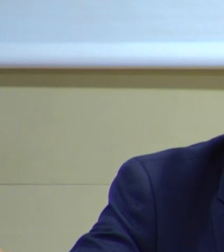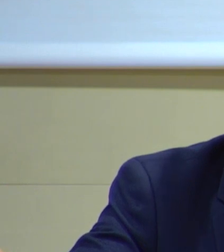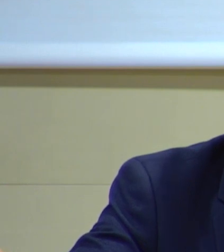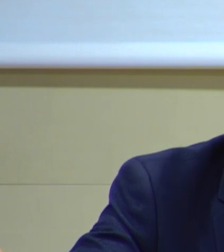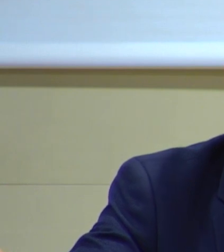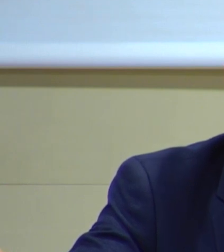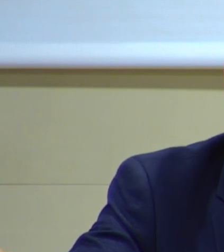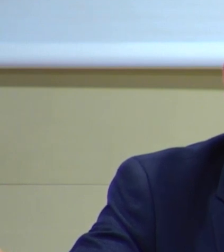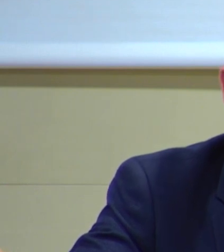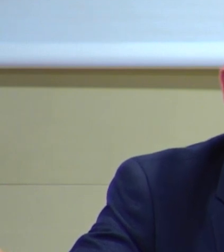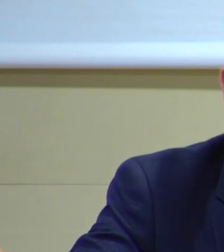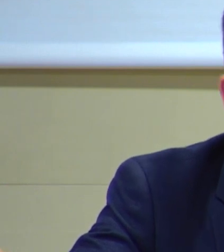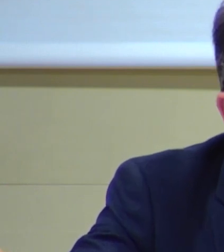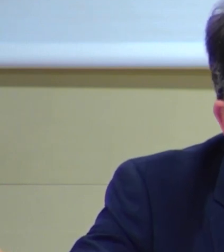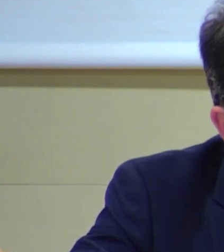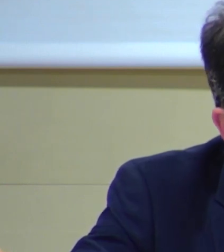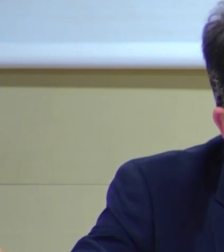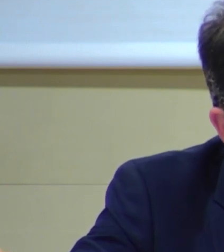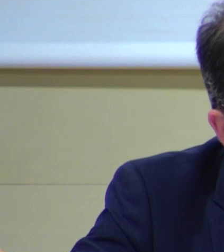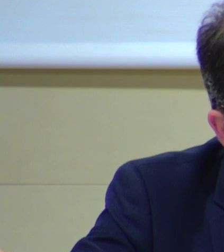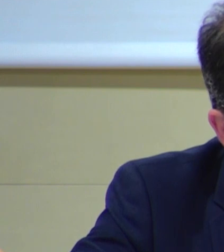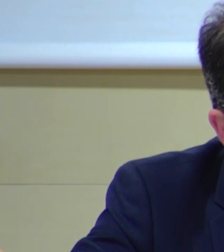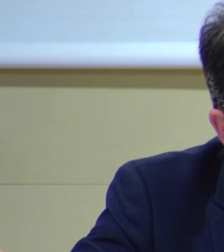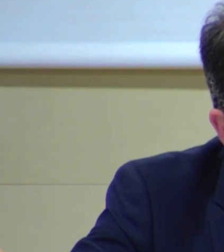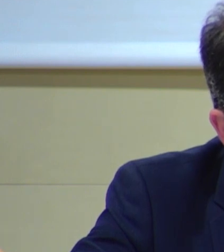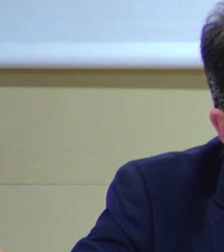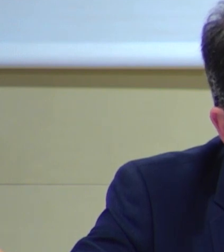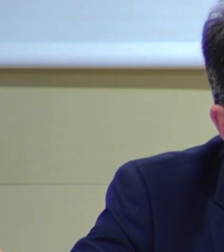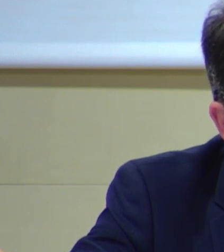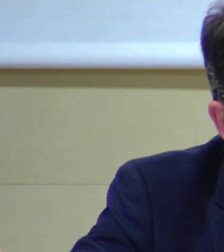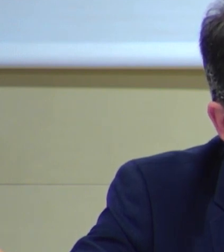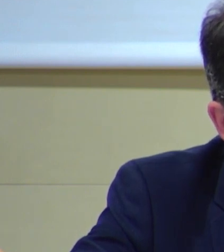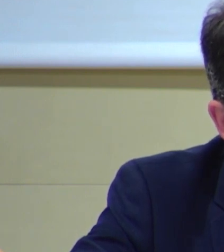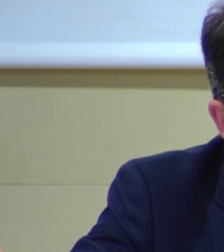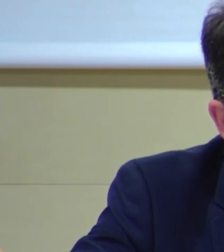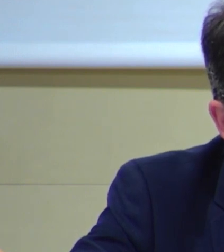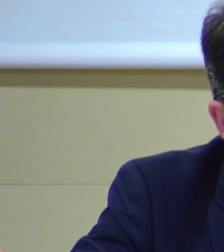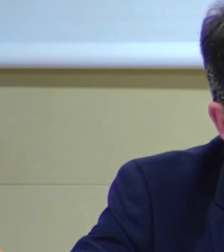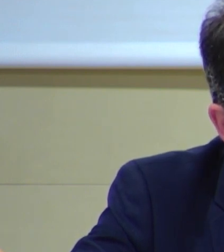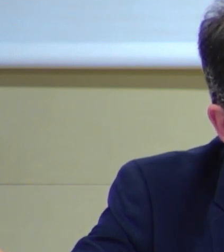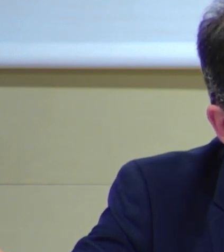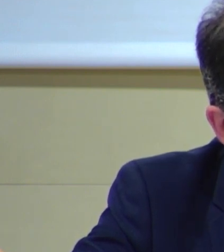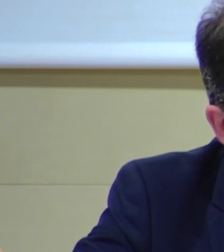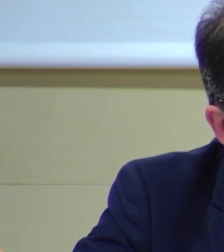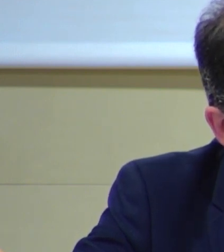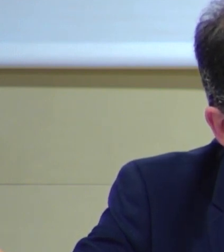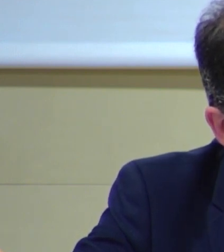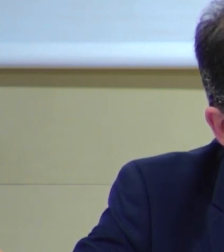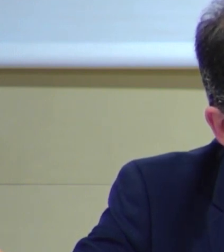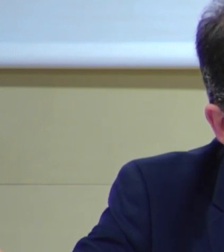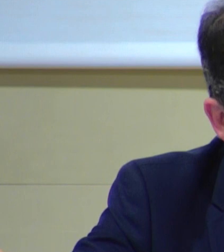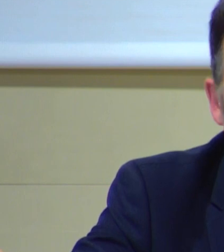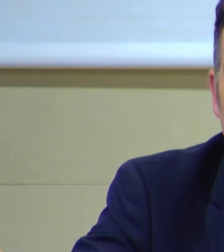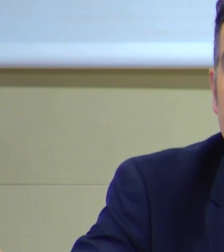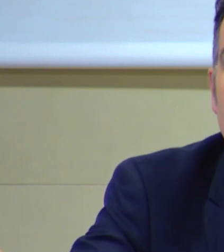contre qui vote pour unanimité délibération adoptée la 69 soldes transférables au titre de la compétence eau potable par la ville de grenoble